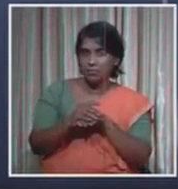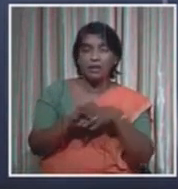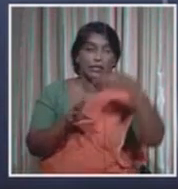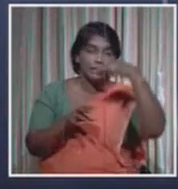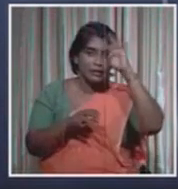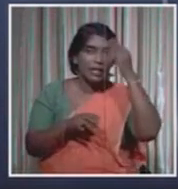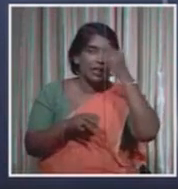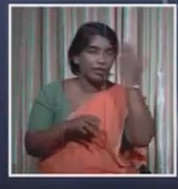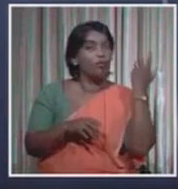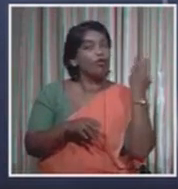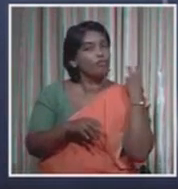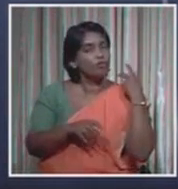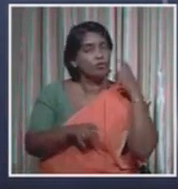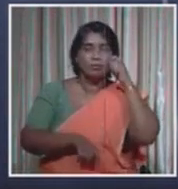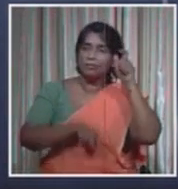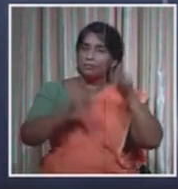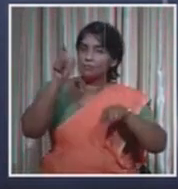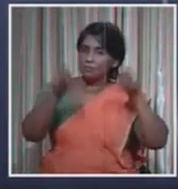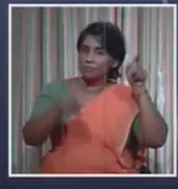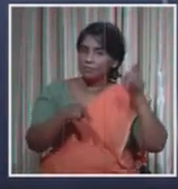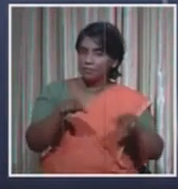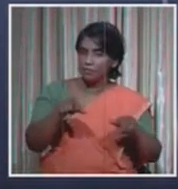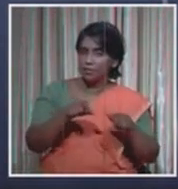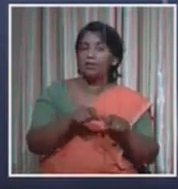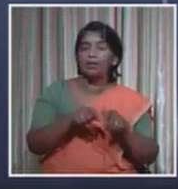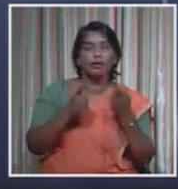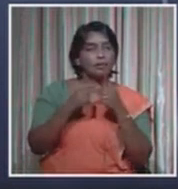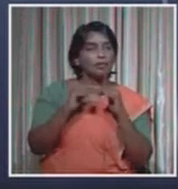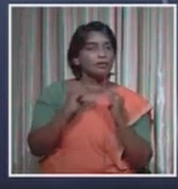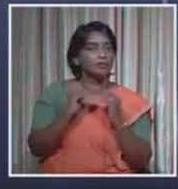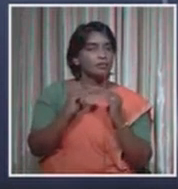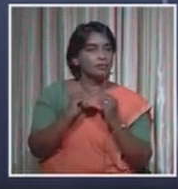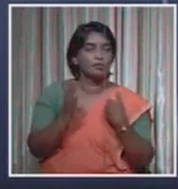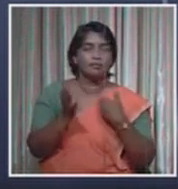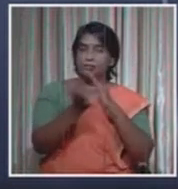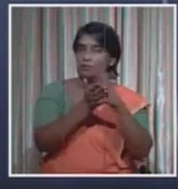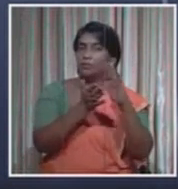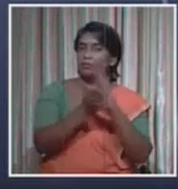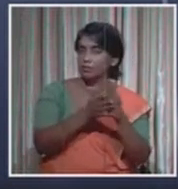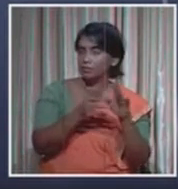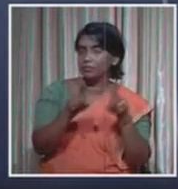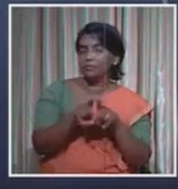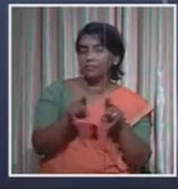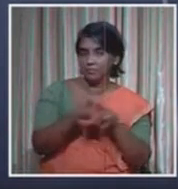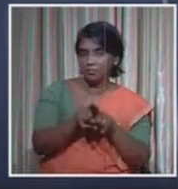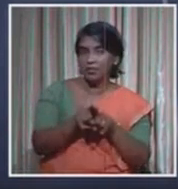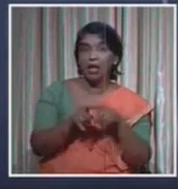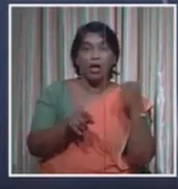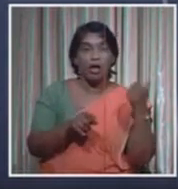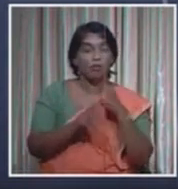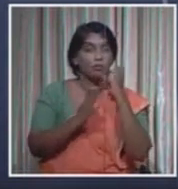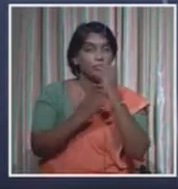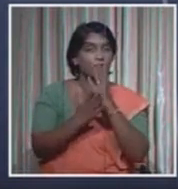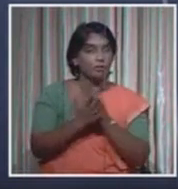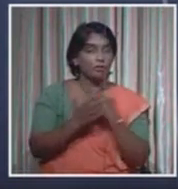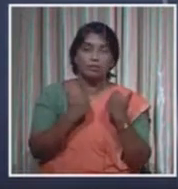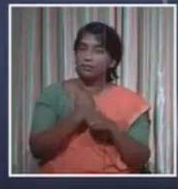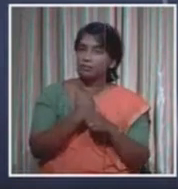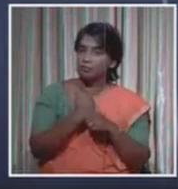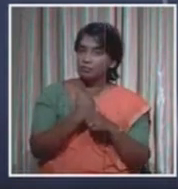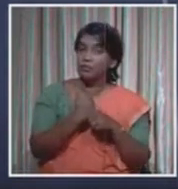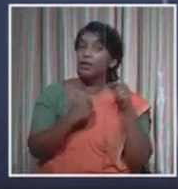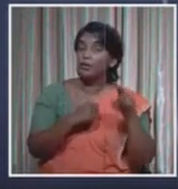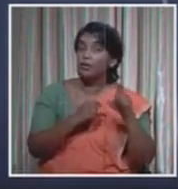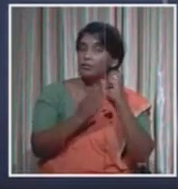සිංහල දෙමළ මුස්ලිම් ජනතාවට සමානව සලකන්ට ඕන කියලා ආකාරයට අලුත් ව්‍යවස්ථාවක් ගෙනල්ලා